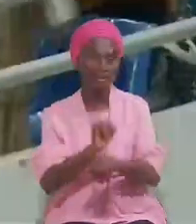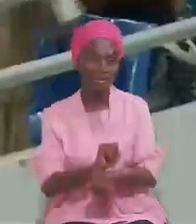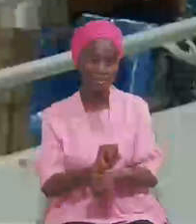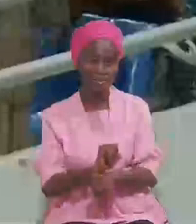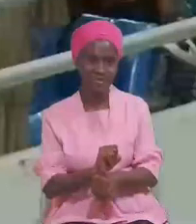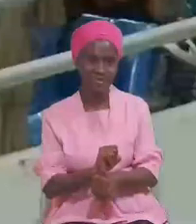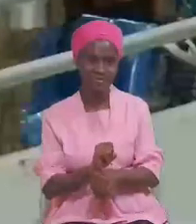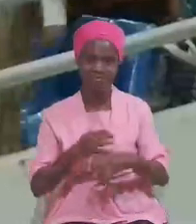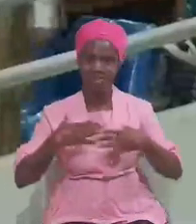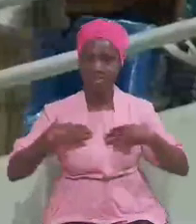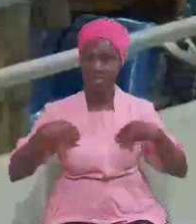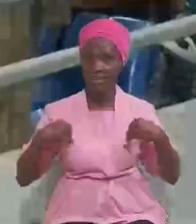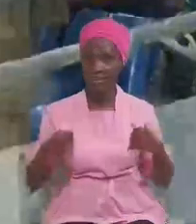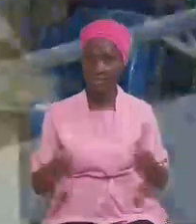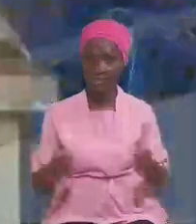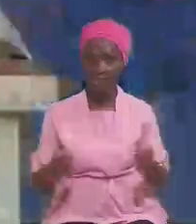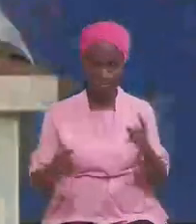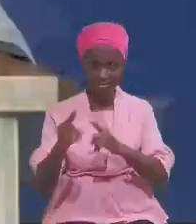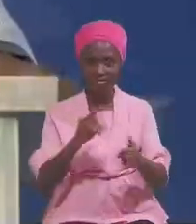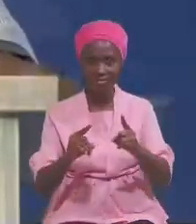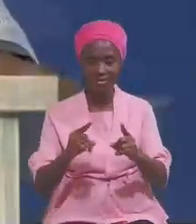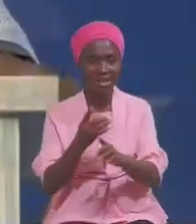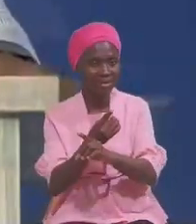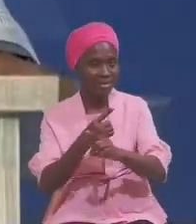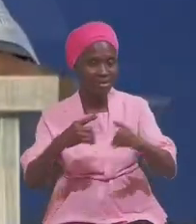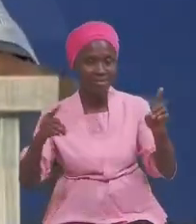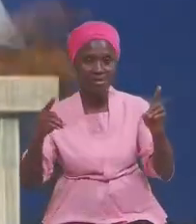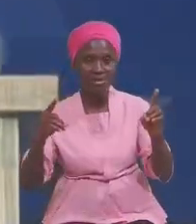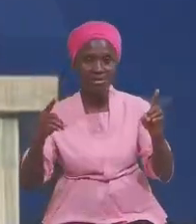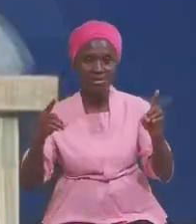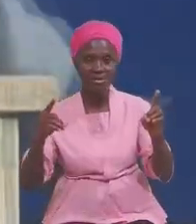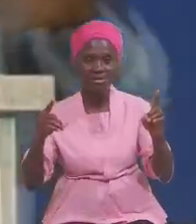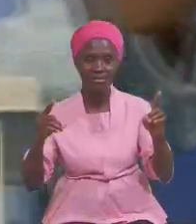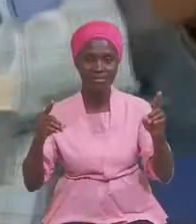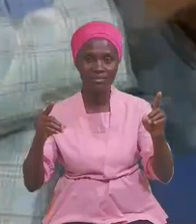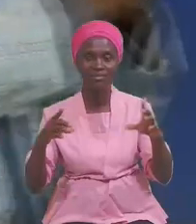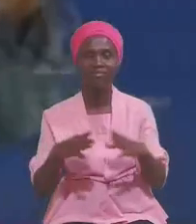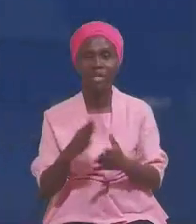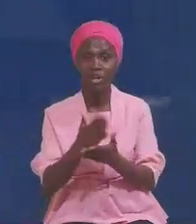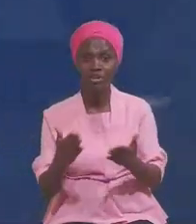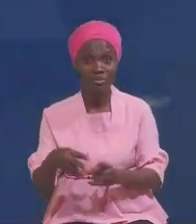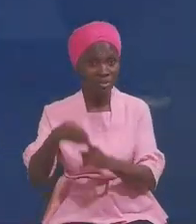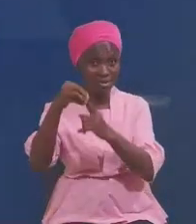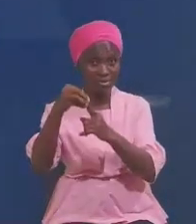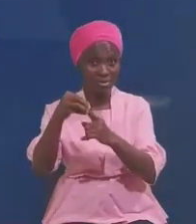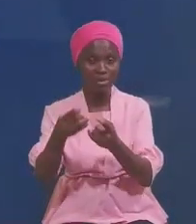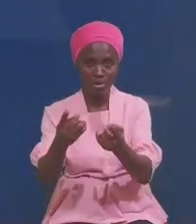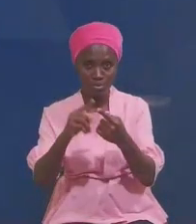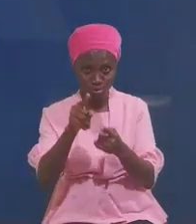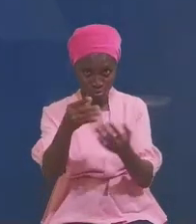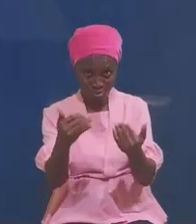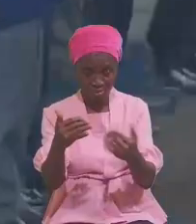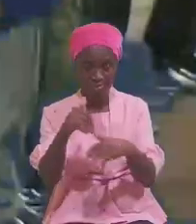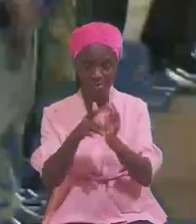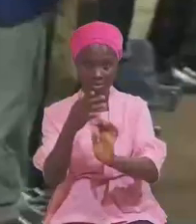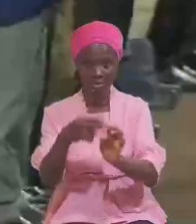La guérison. La délivrance. Quelque chose de spécial viendra sur